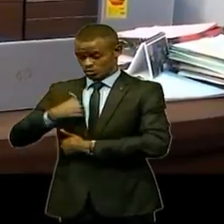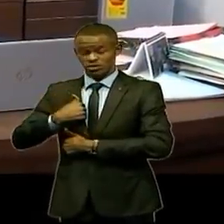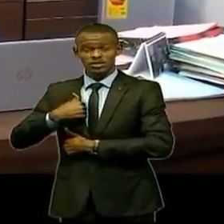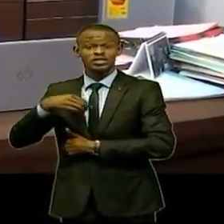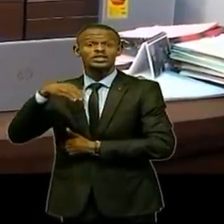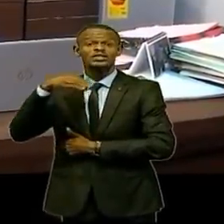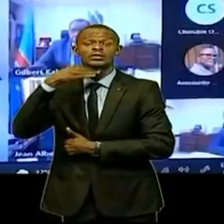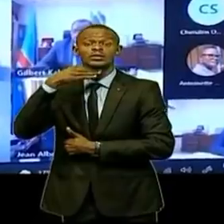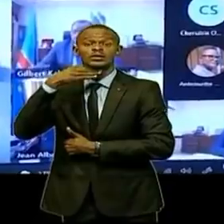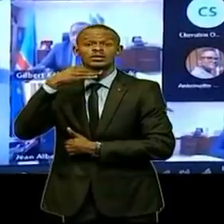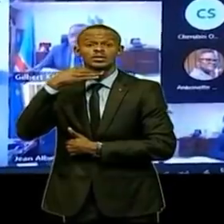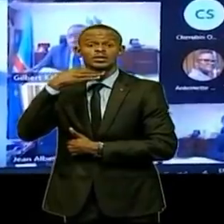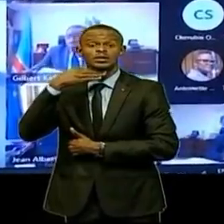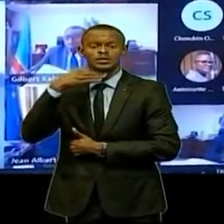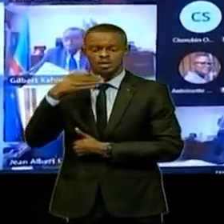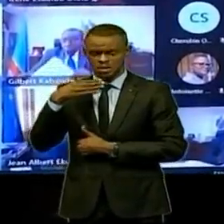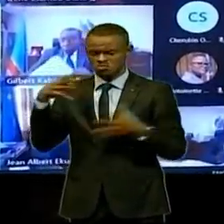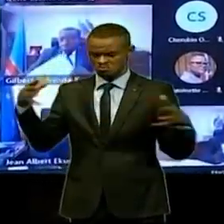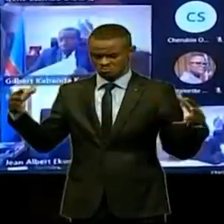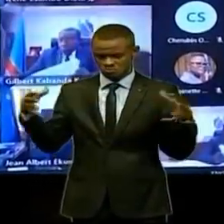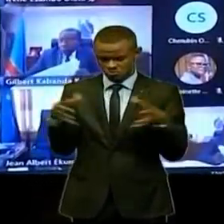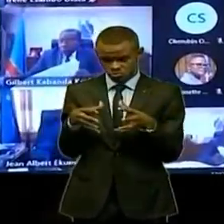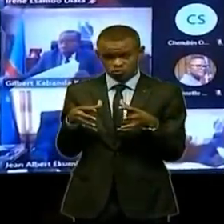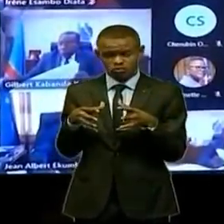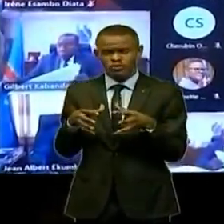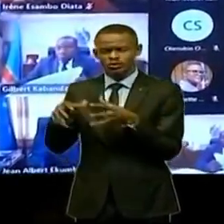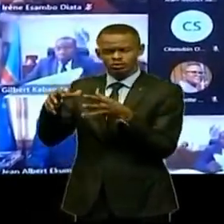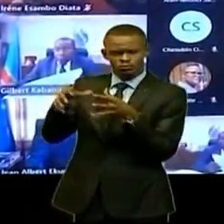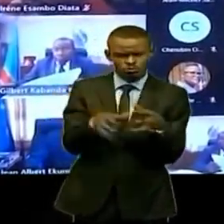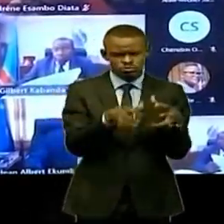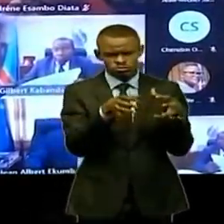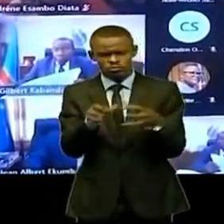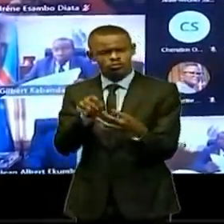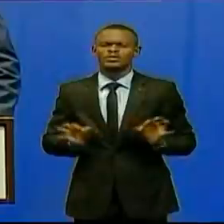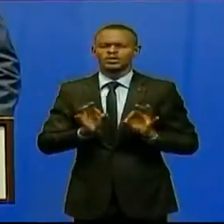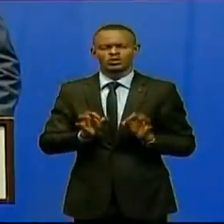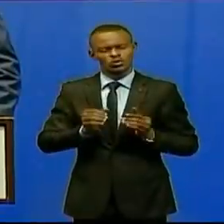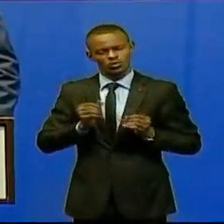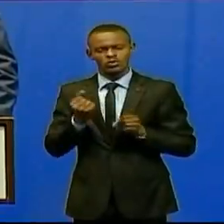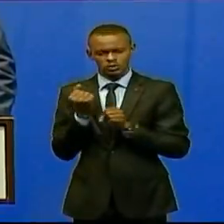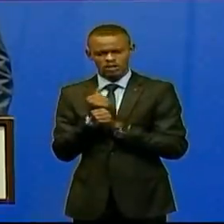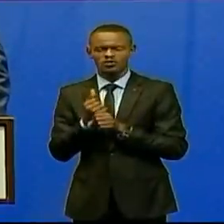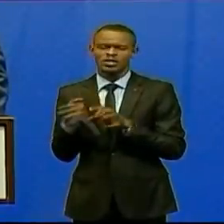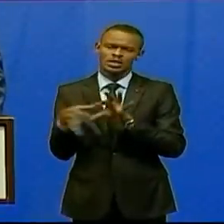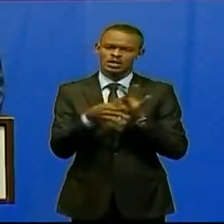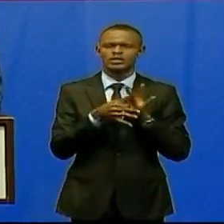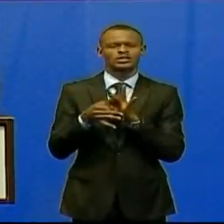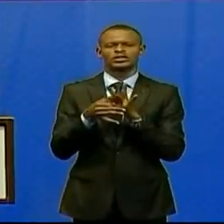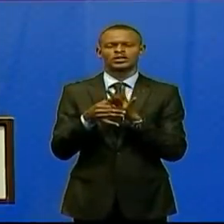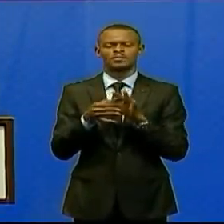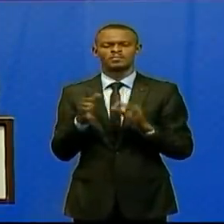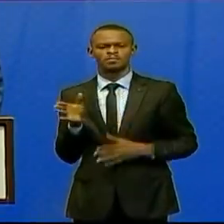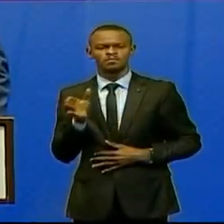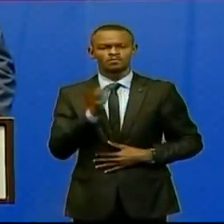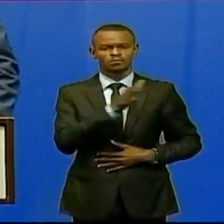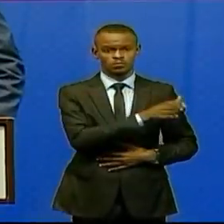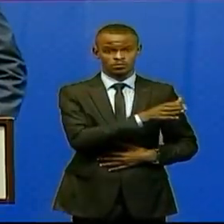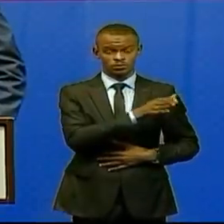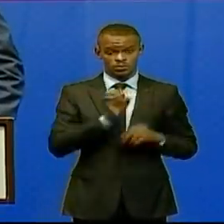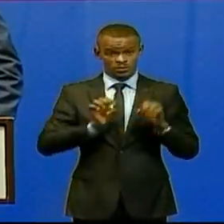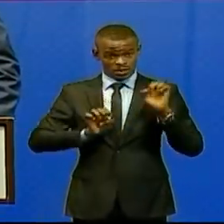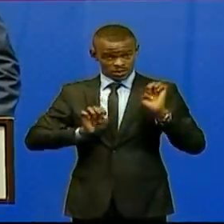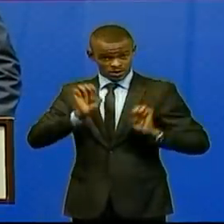du peuple ougandais, UPDF, se poursuivent normalement. Évolution de la situation de l'épidémie